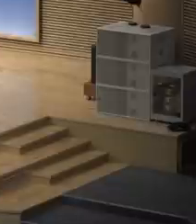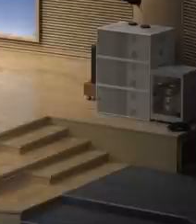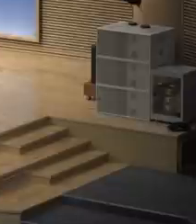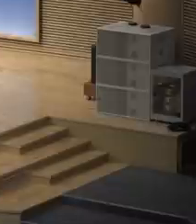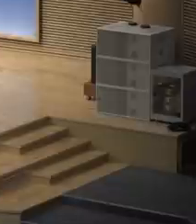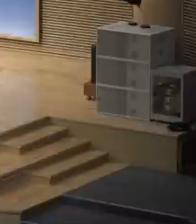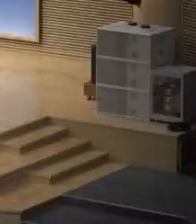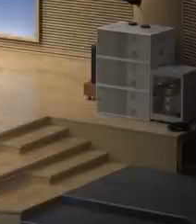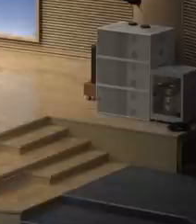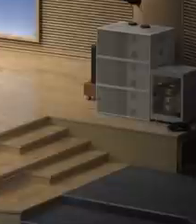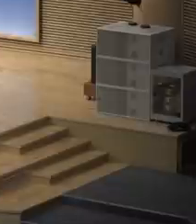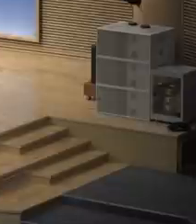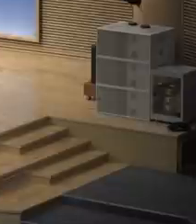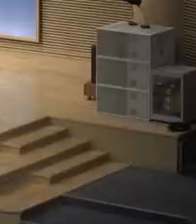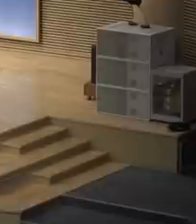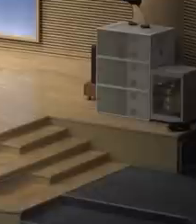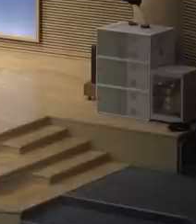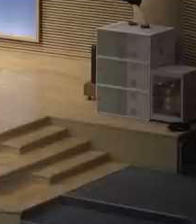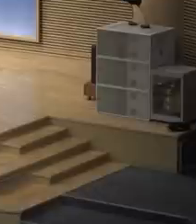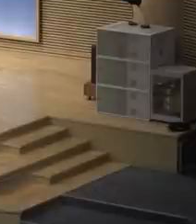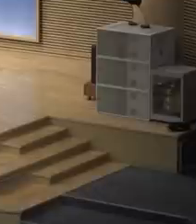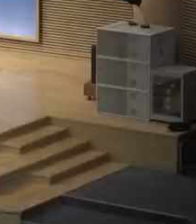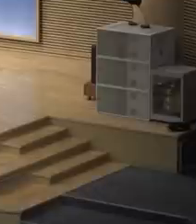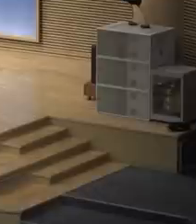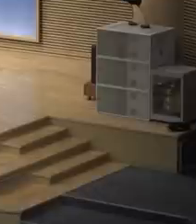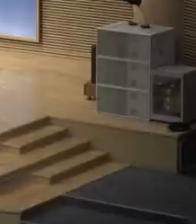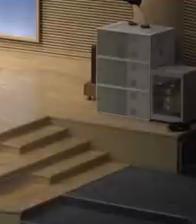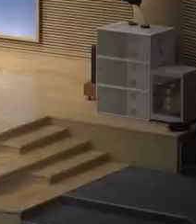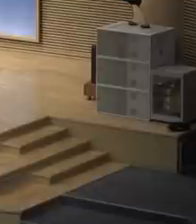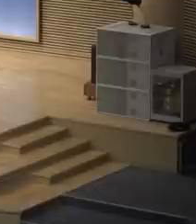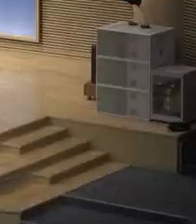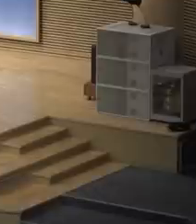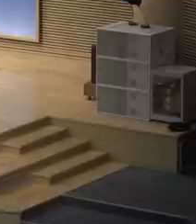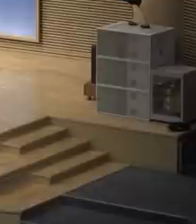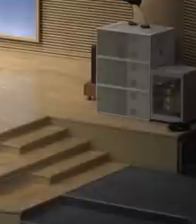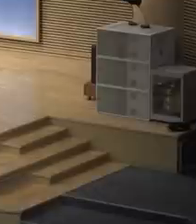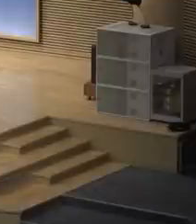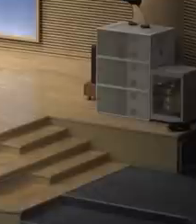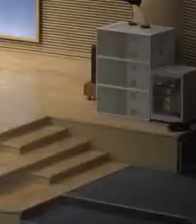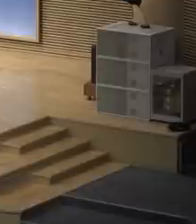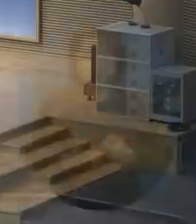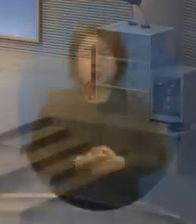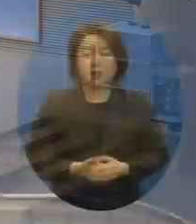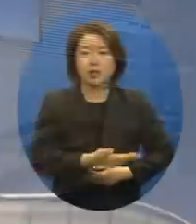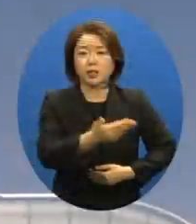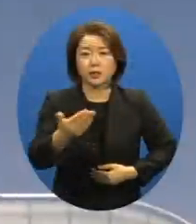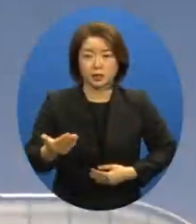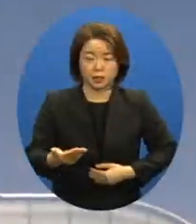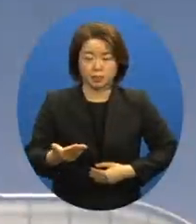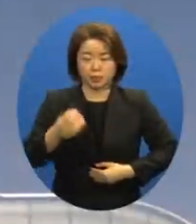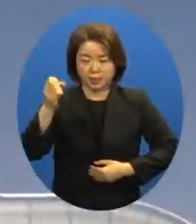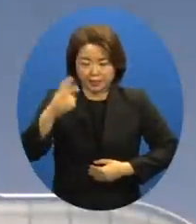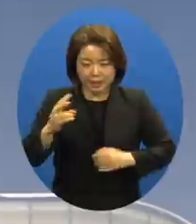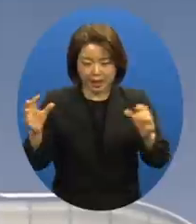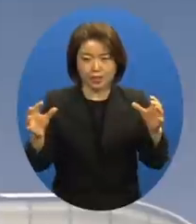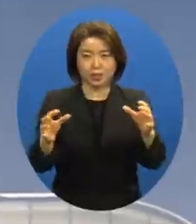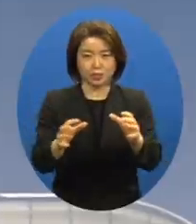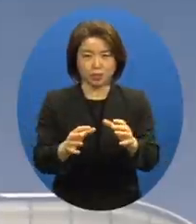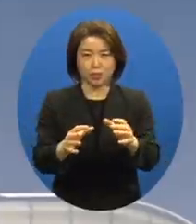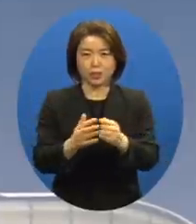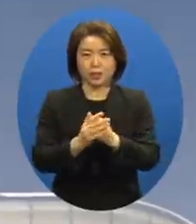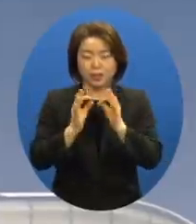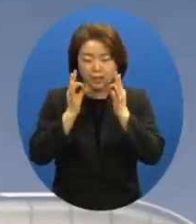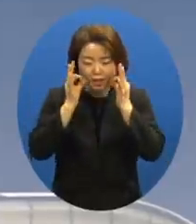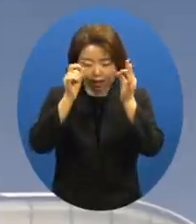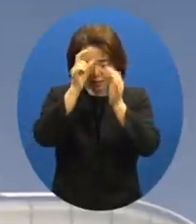어려운 보다도 훨씬 더 칸으로 내로 역사하고 계십니다 여러분 우리가 다시 모이기를 간절히